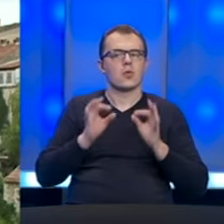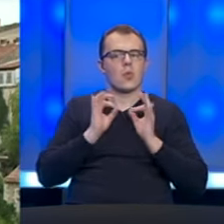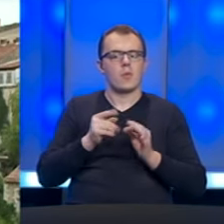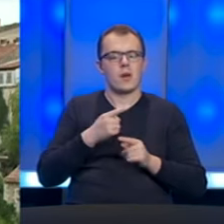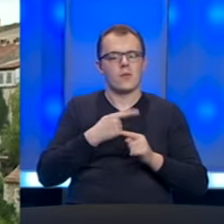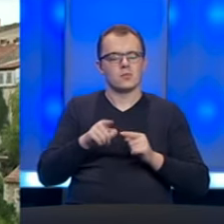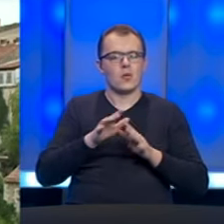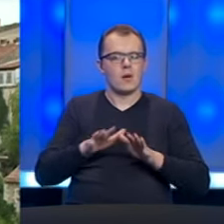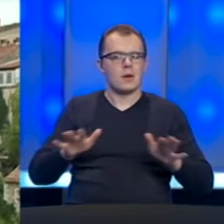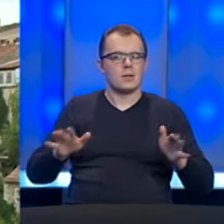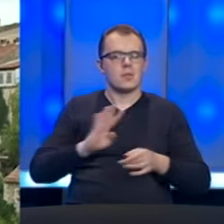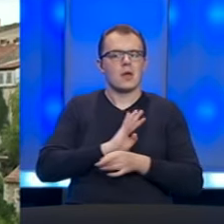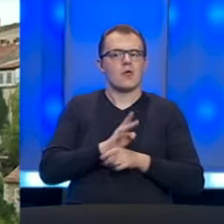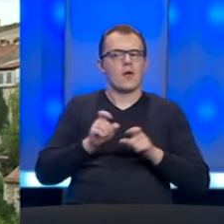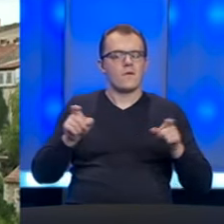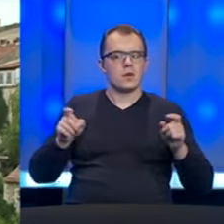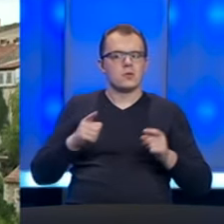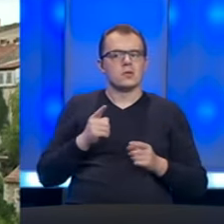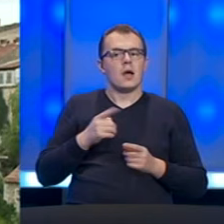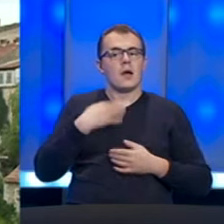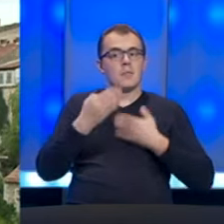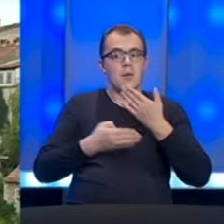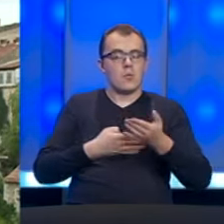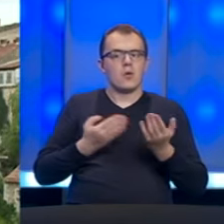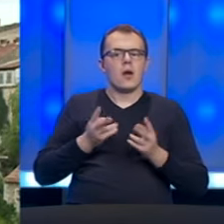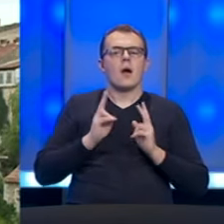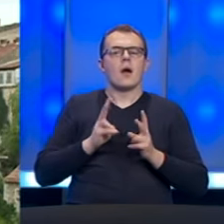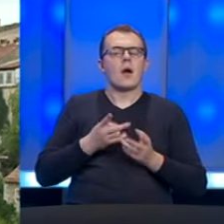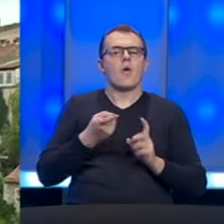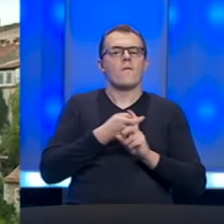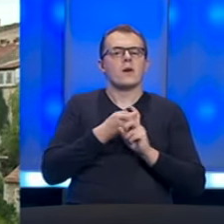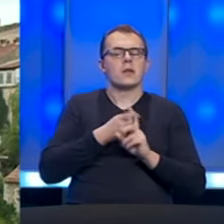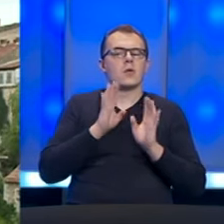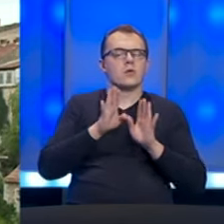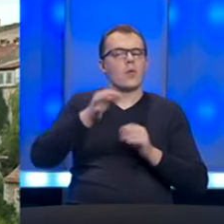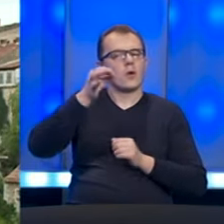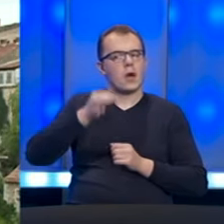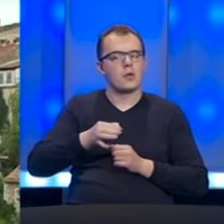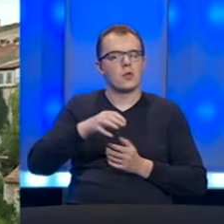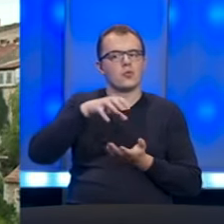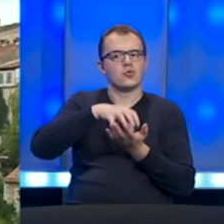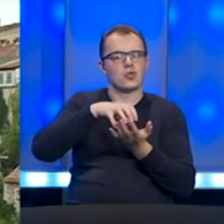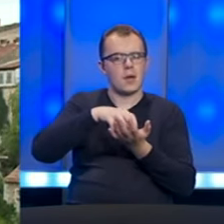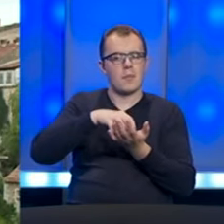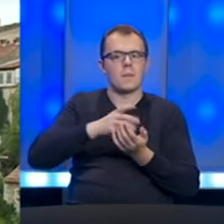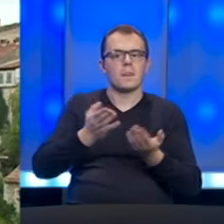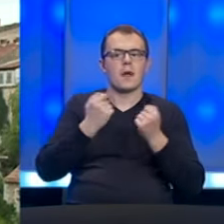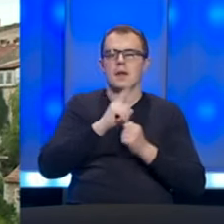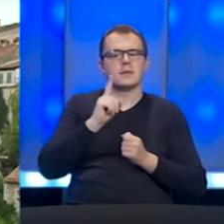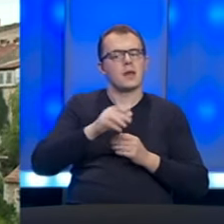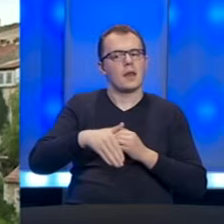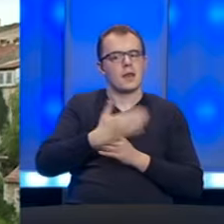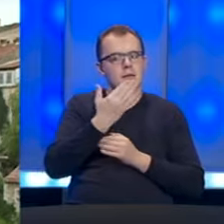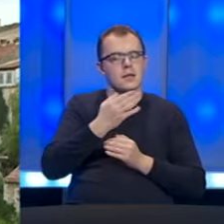zbog pandemije koronavirusa preporuka je kako federalnog tako i kantonalnog štaba da se ne izlazi